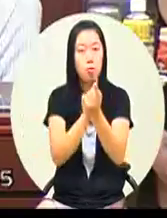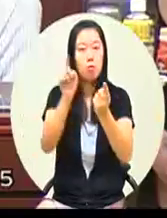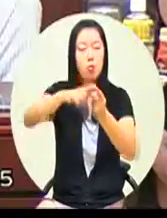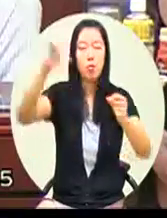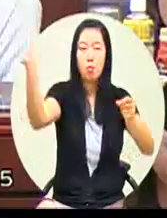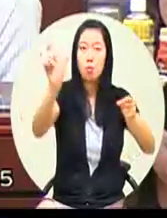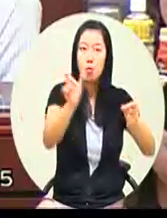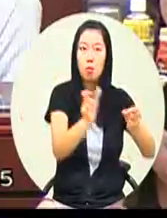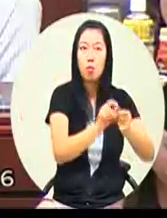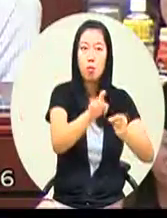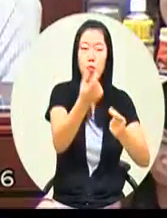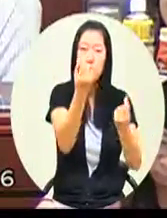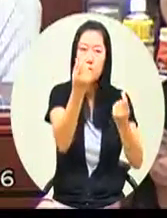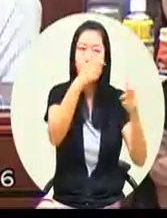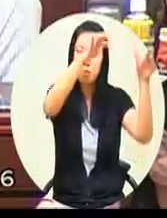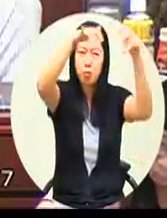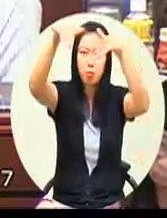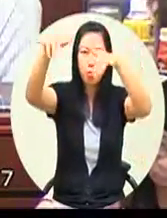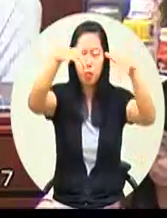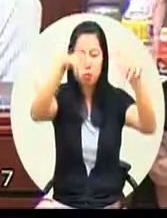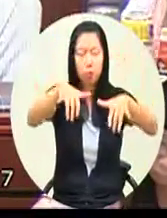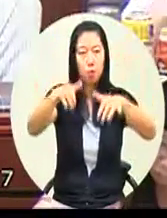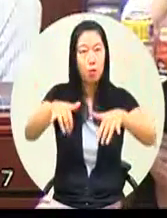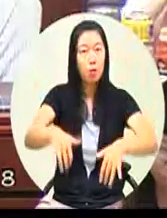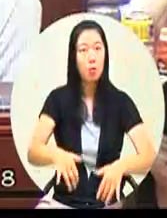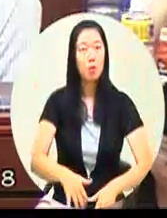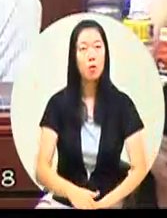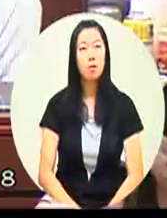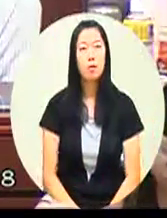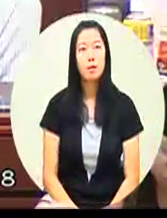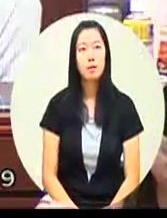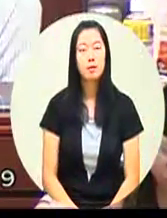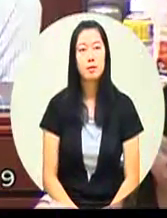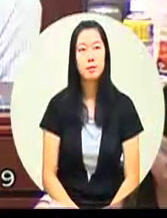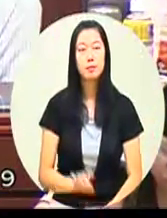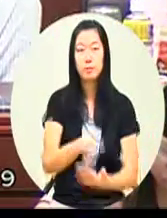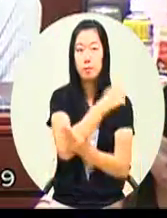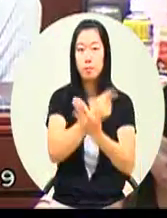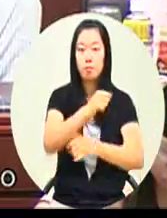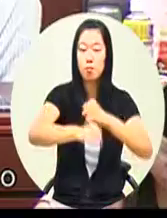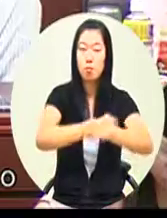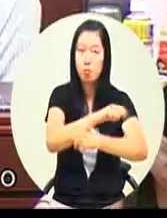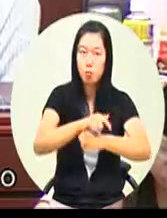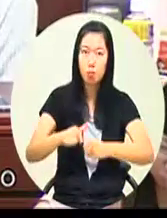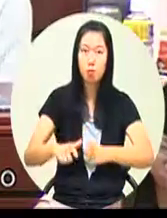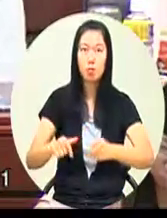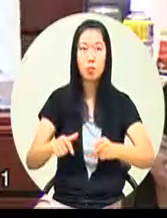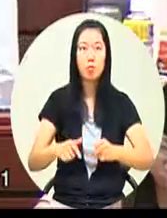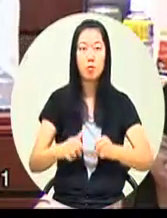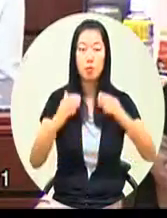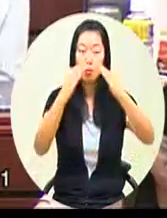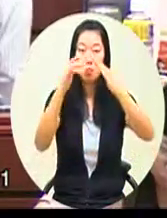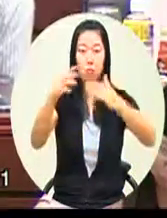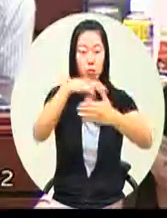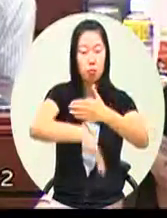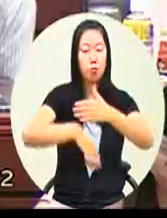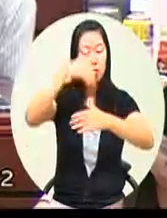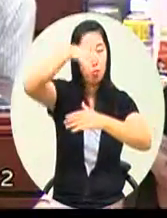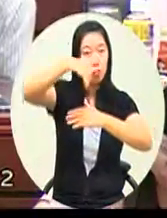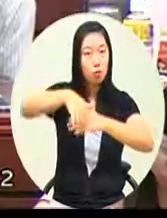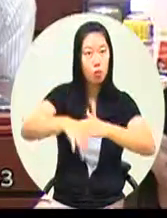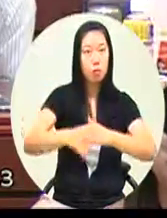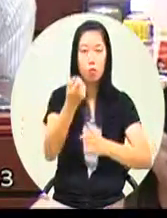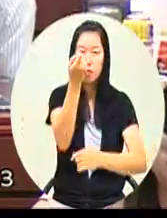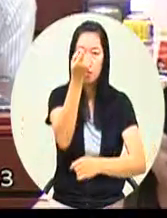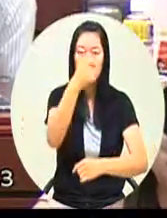实会有些飘雨，但是我们在整个动物的笼舍里面其实并不会淋雨、哦、但少数的飘雨是